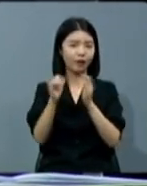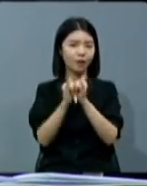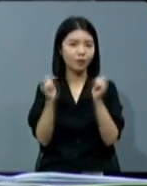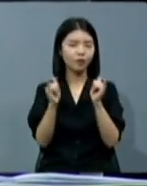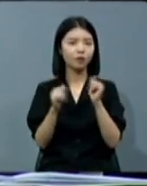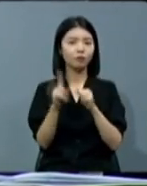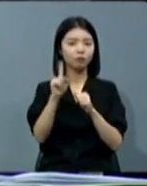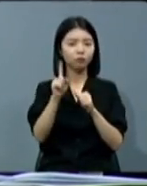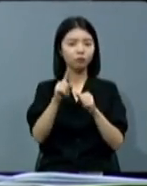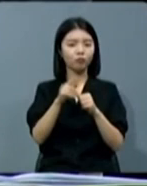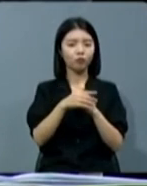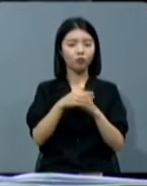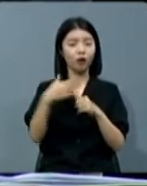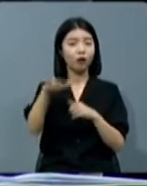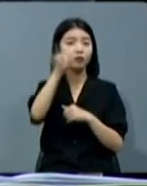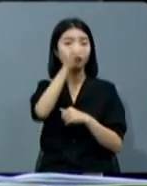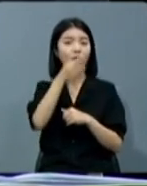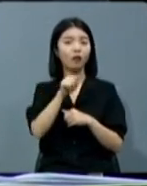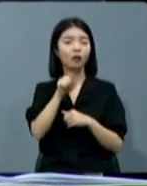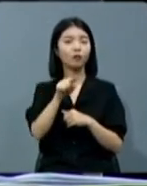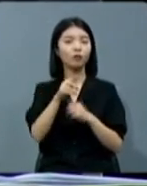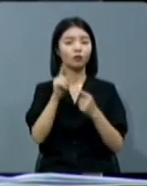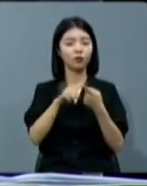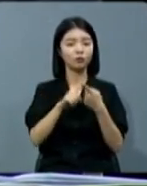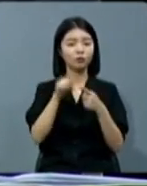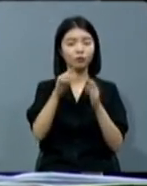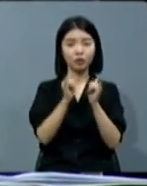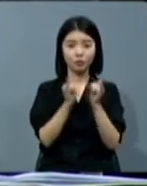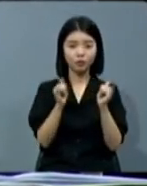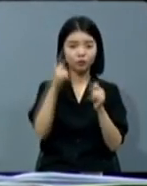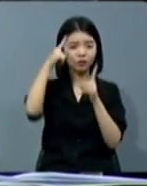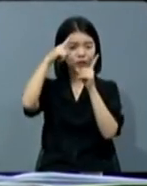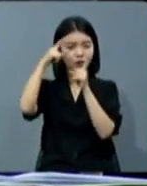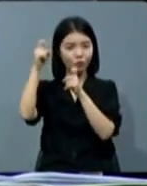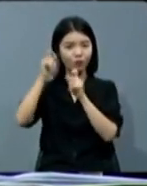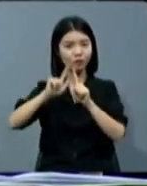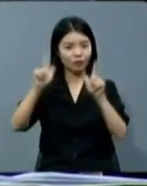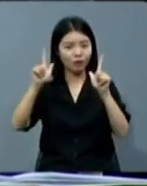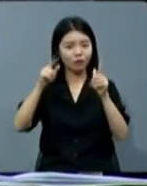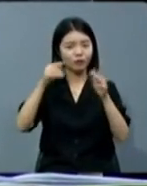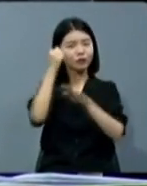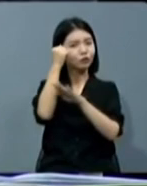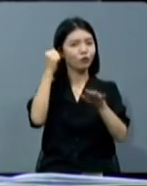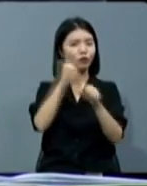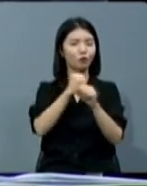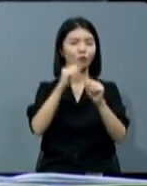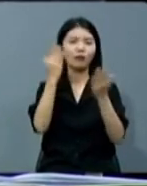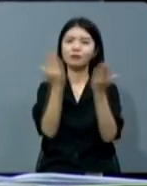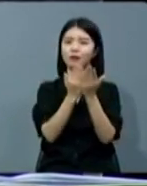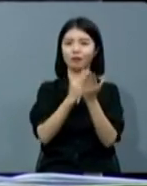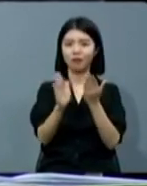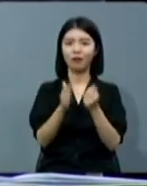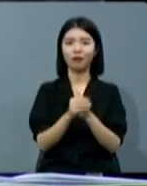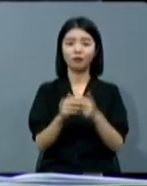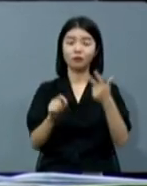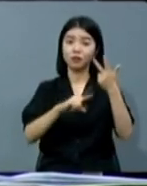외국 열사능에 가 있어요. 그러니까 그런 사람을 기념하는 그날을 기준으로 하는 건 난 맞지 않다. 그래서